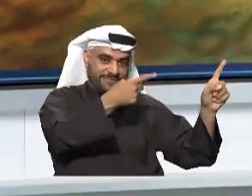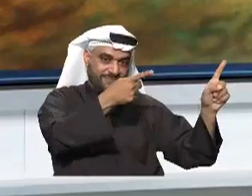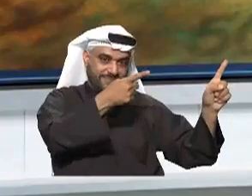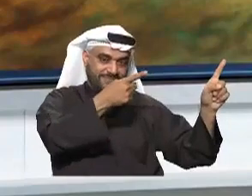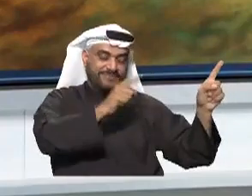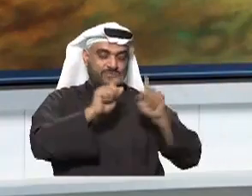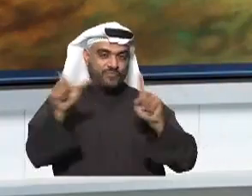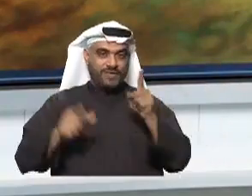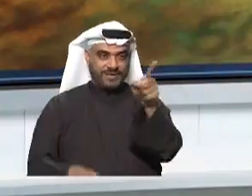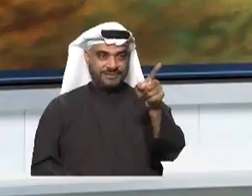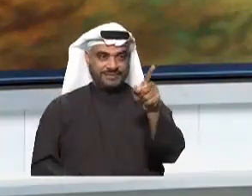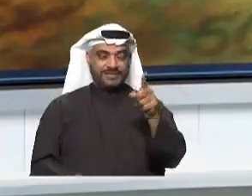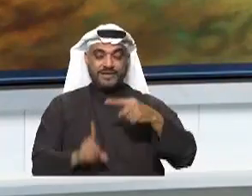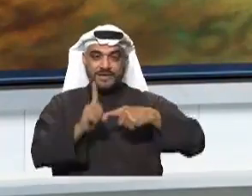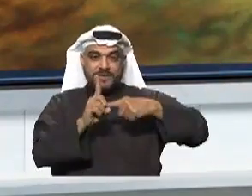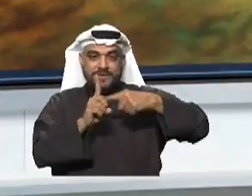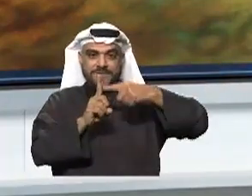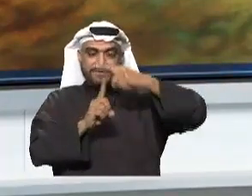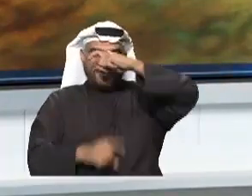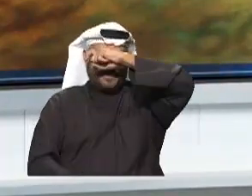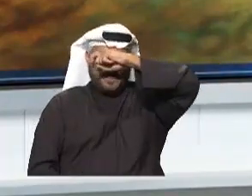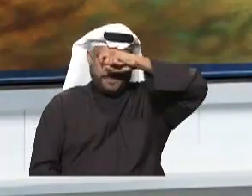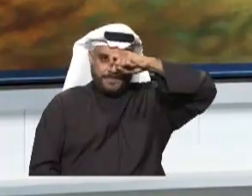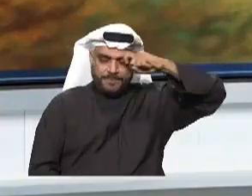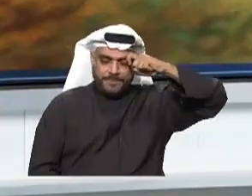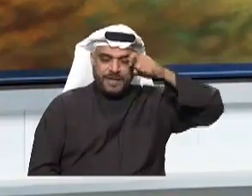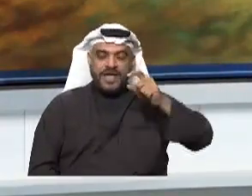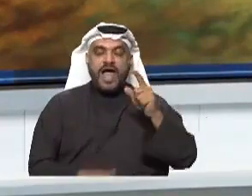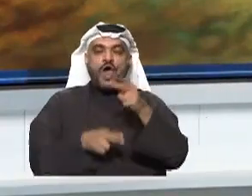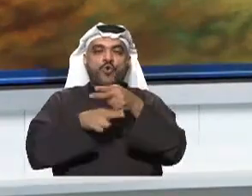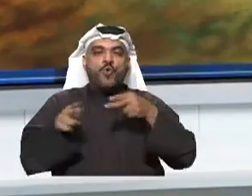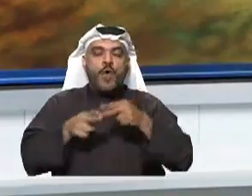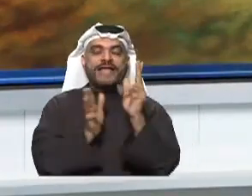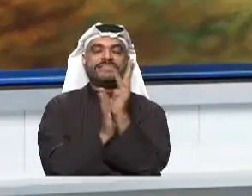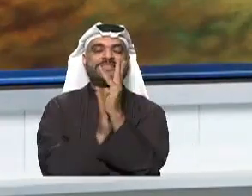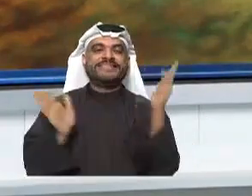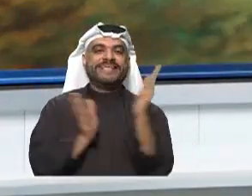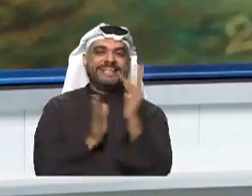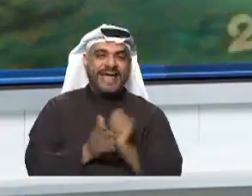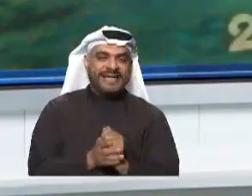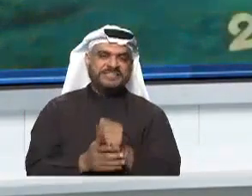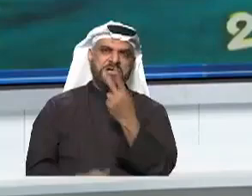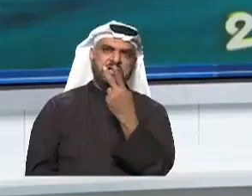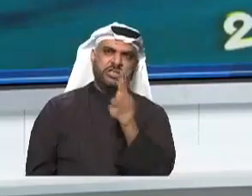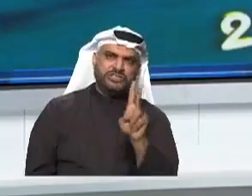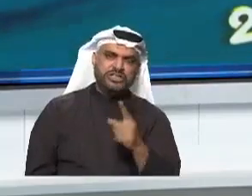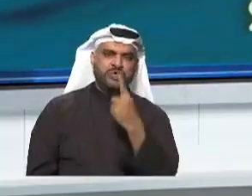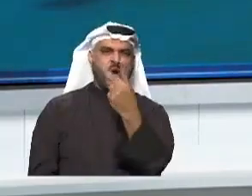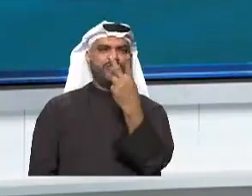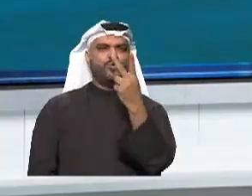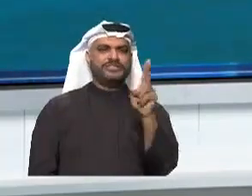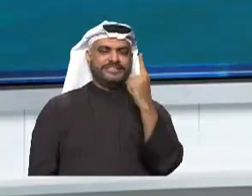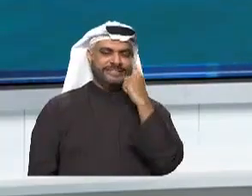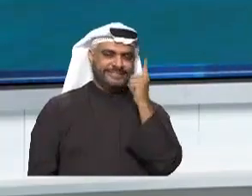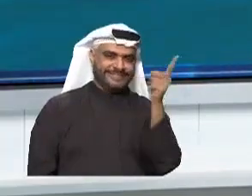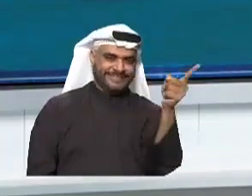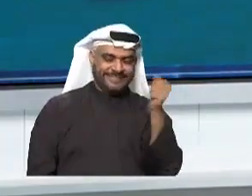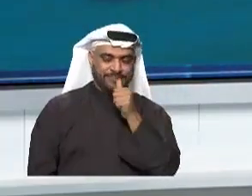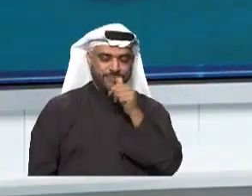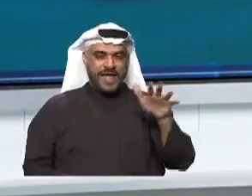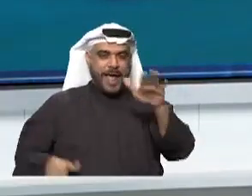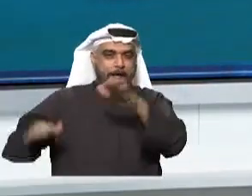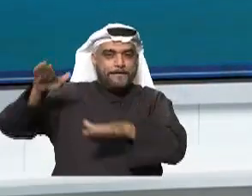على المناطق البرية، 19 درجة مئوية على مدينة الكويت، وأيضا تفاوت ما بين 20 إلى 21 درجة مئوية على